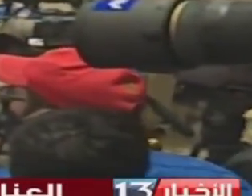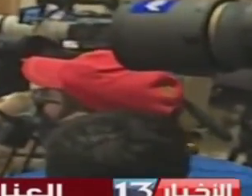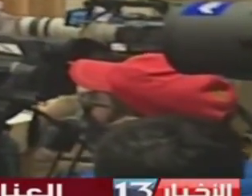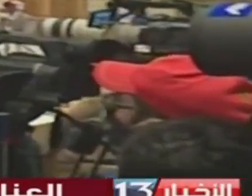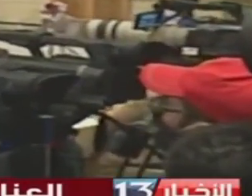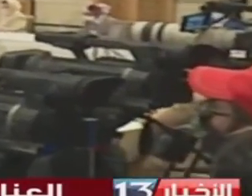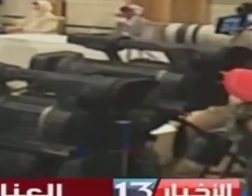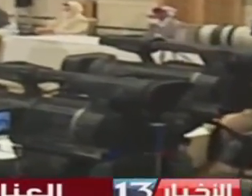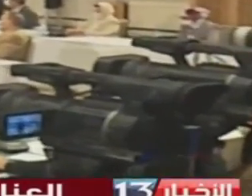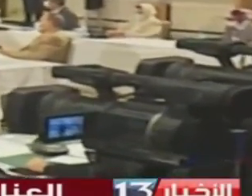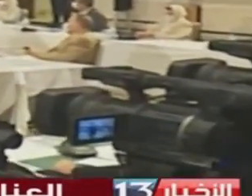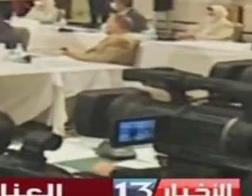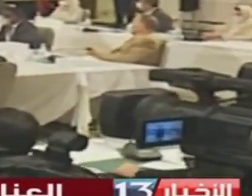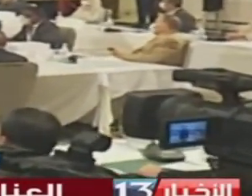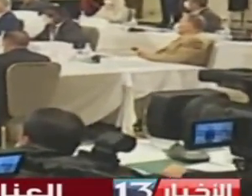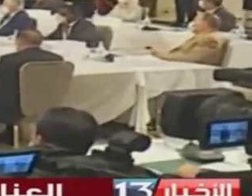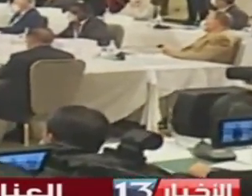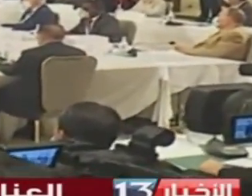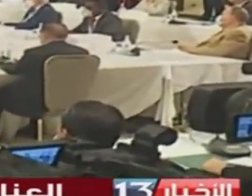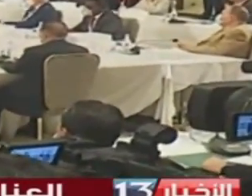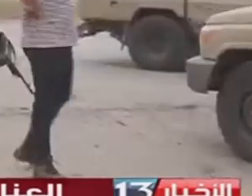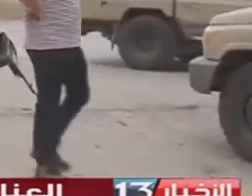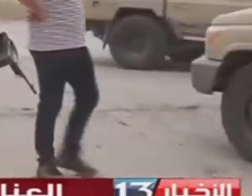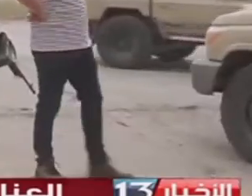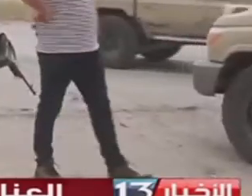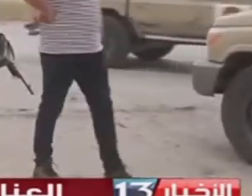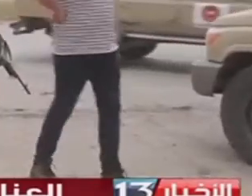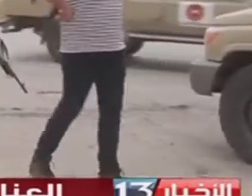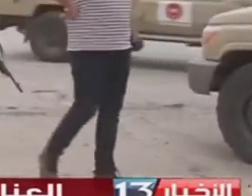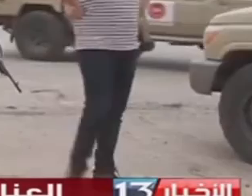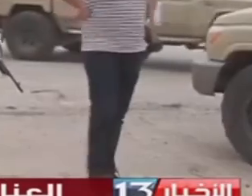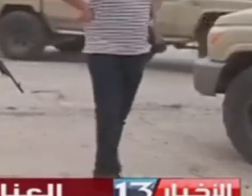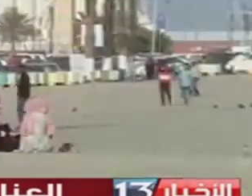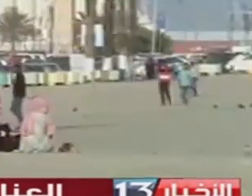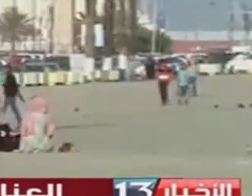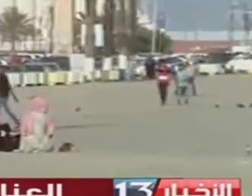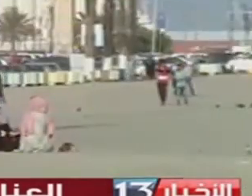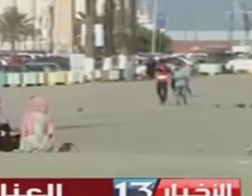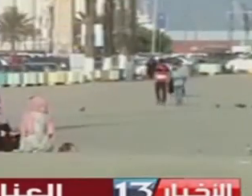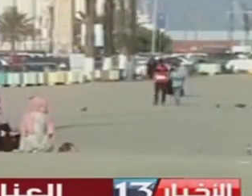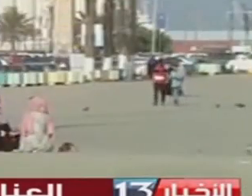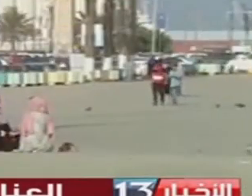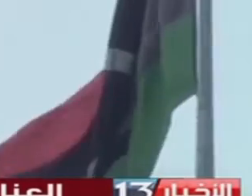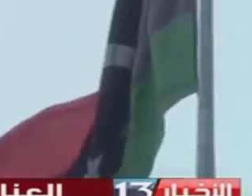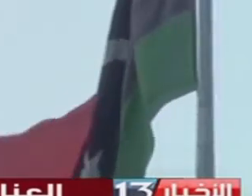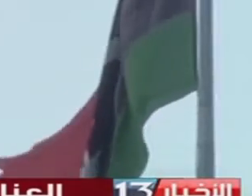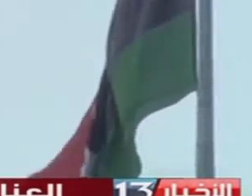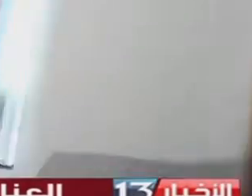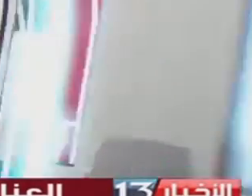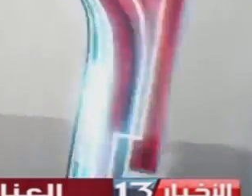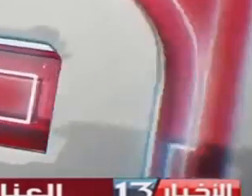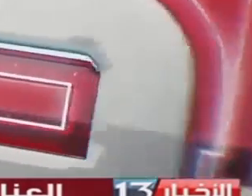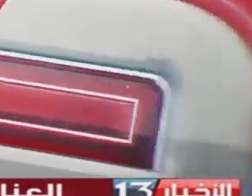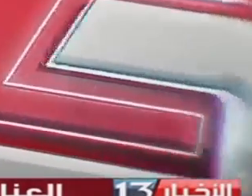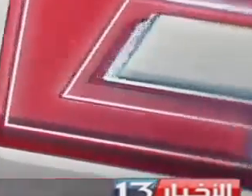التوالي بورشه عمل مغلقه خريطه طريق في حل شامل في ليبيا